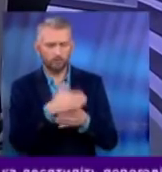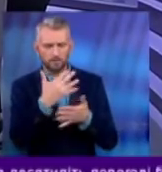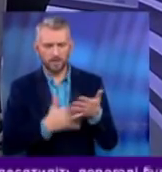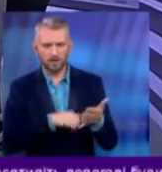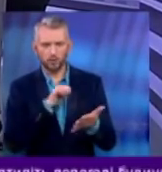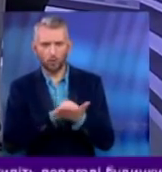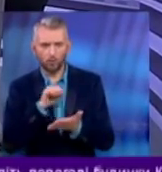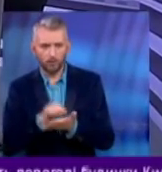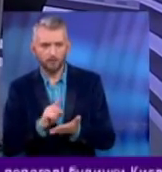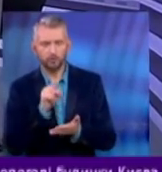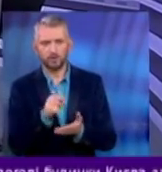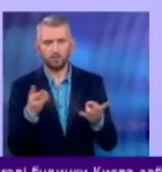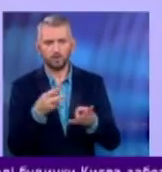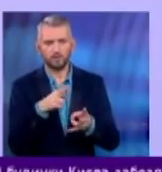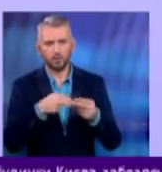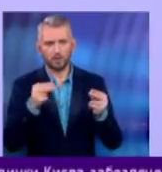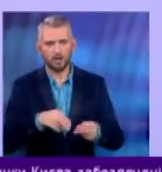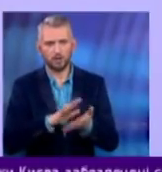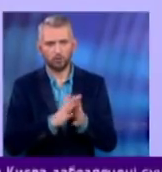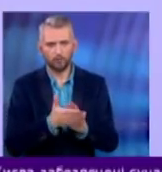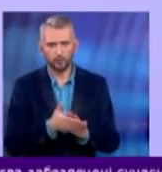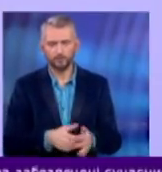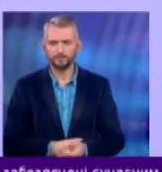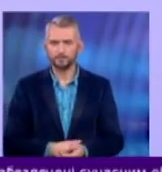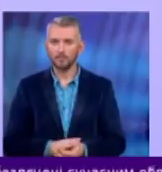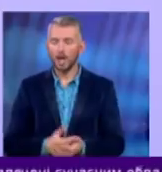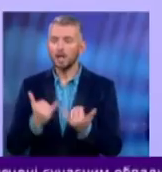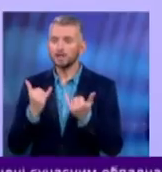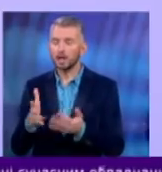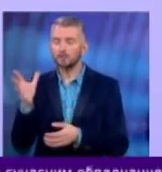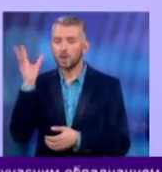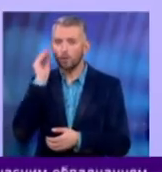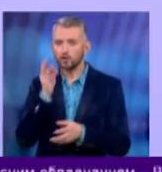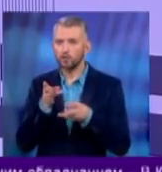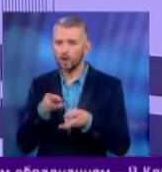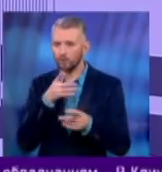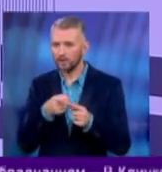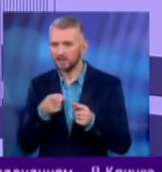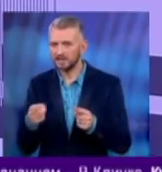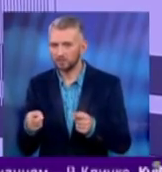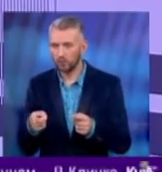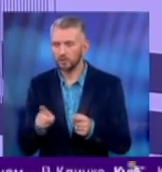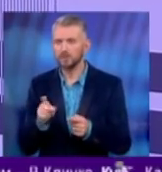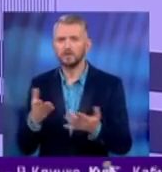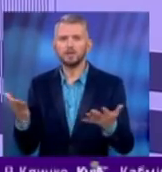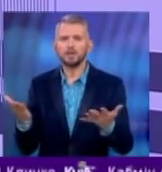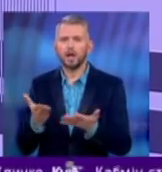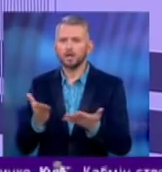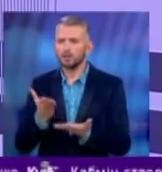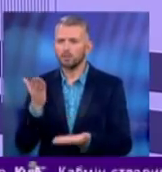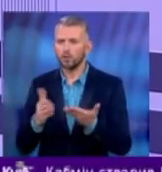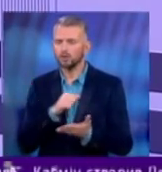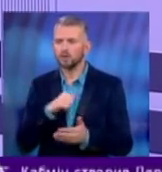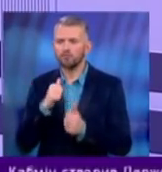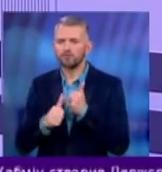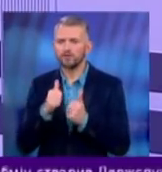документів, які їм потрібні для укладання договору. Угу. Зараз, враховуючи опалювальний сезон, так, з якими, можливо,